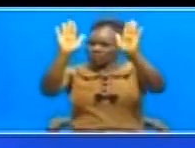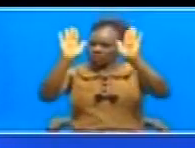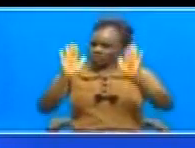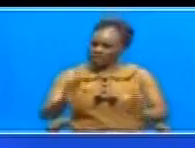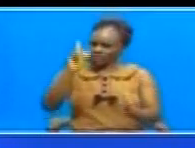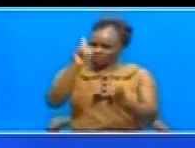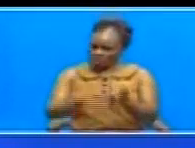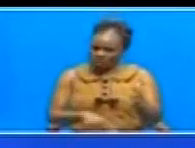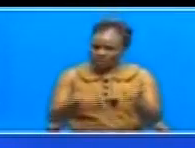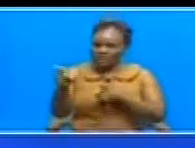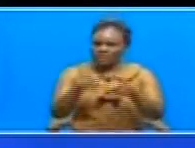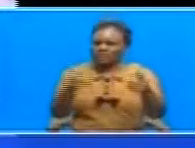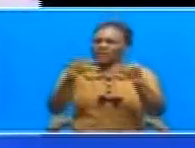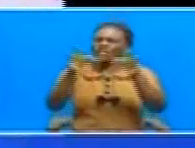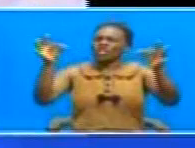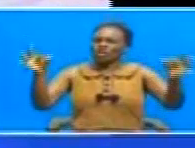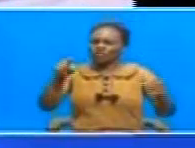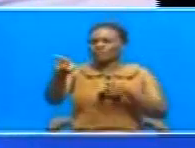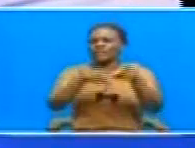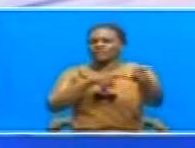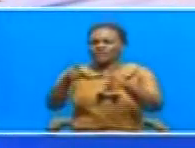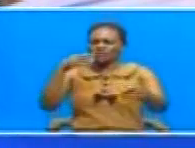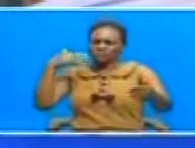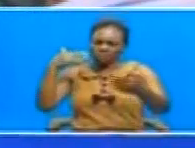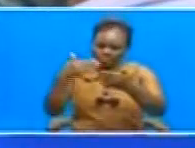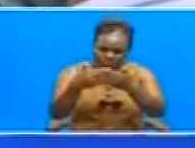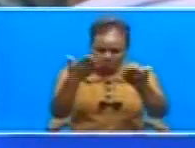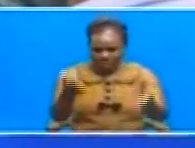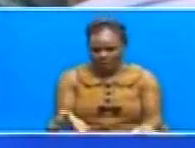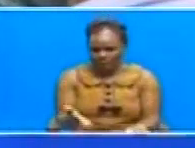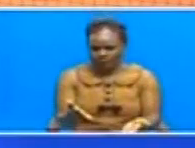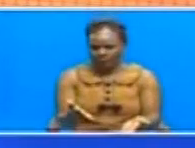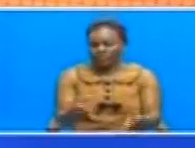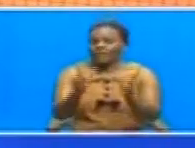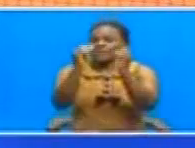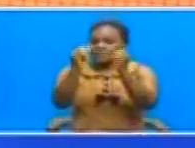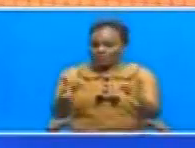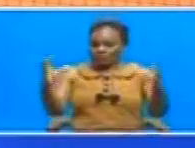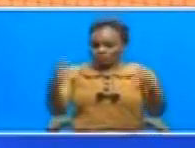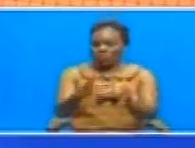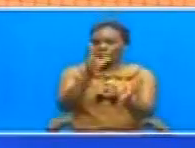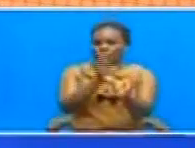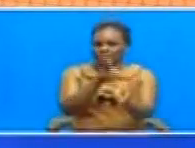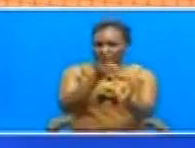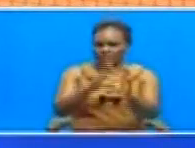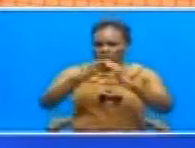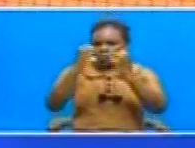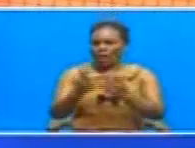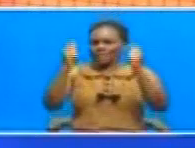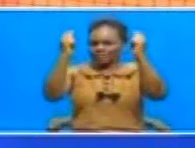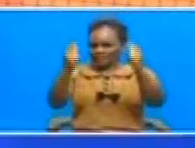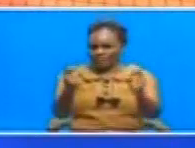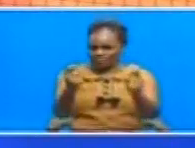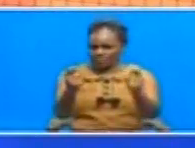kuangazia safari ndefu ambao Malkia Strikers wamesafiri kufikia walipo kwa sasa. Iwapo timu hii itashiriki mashindano ya kombe la dunia,